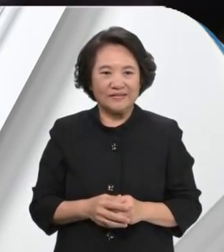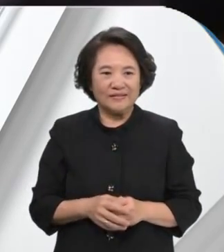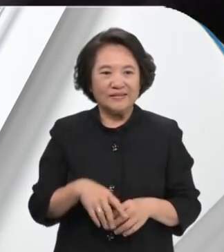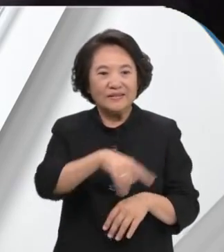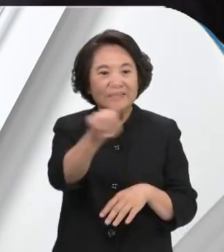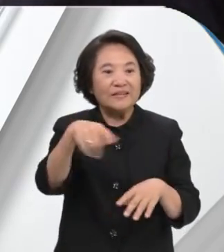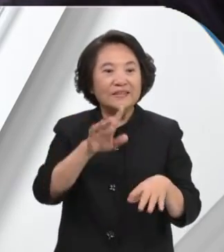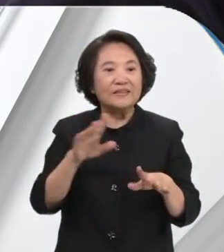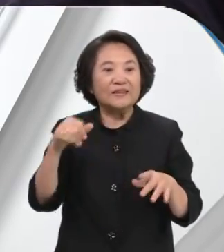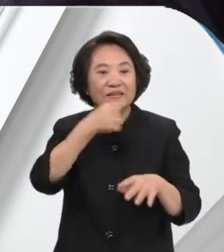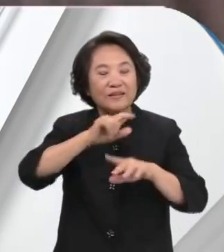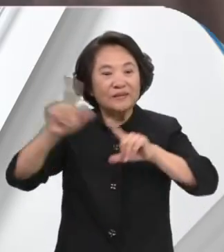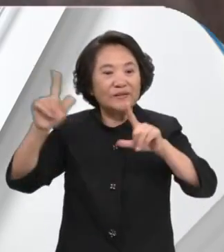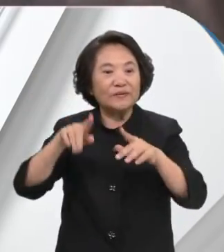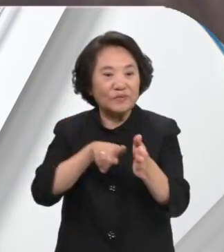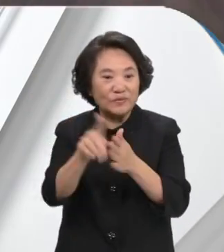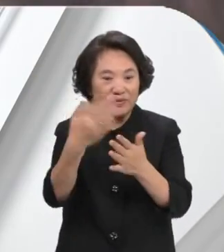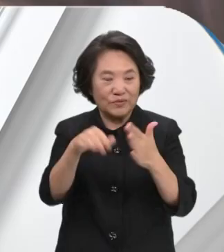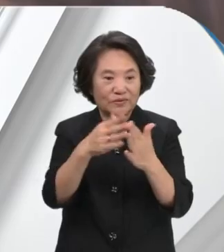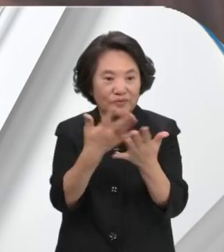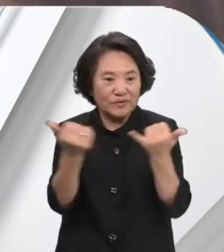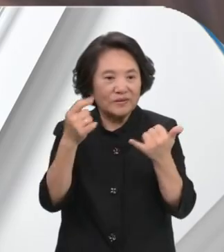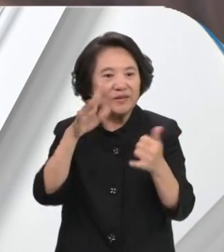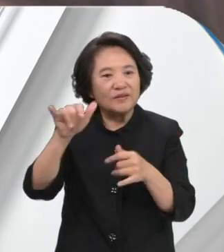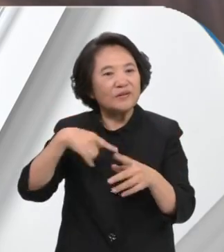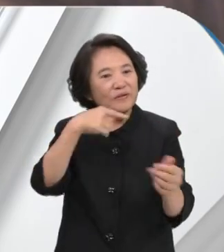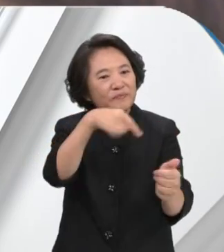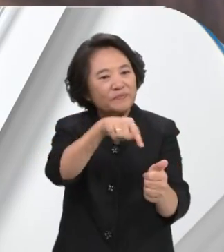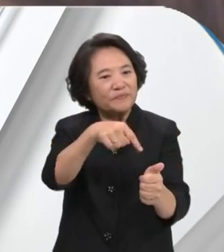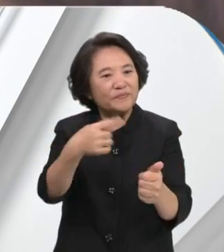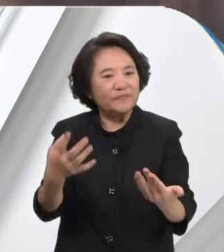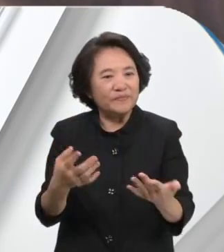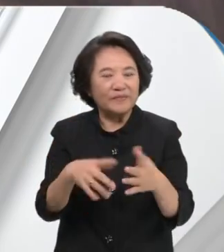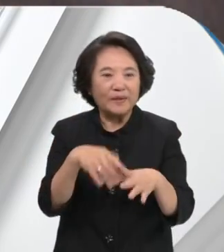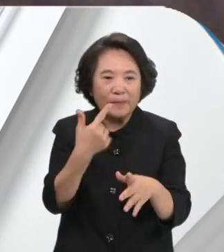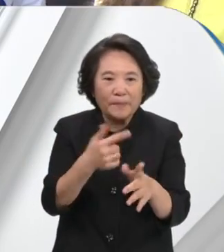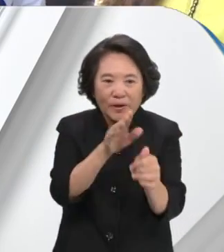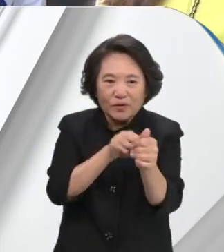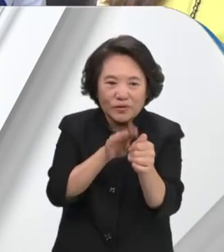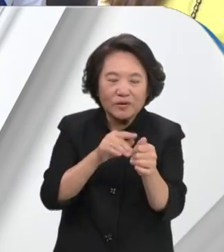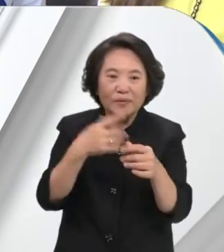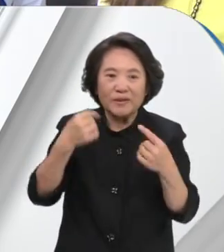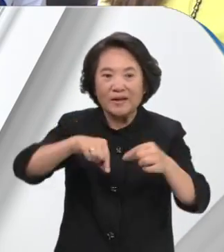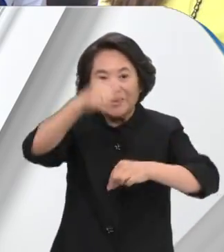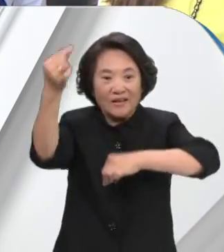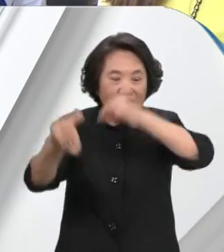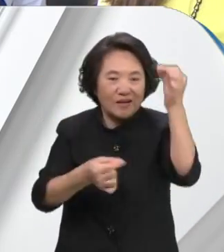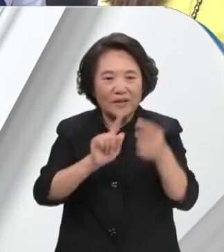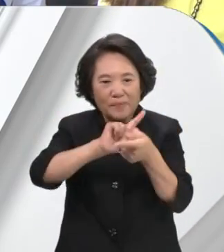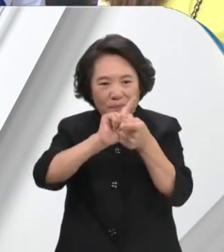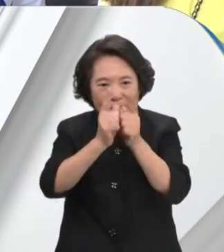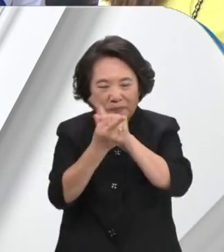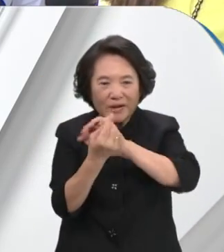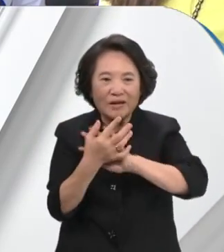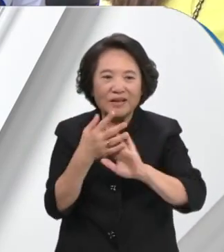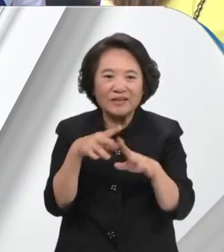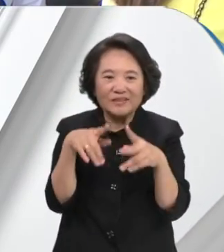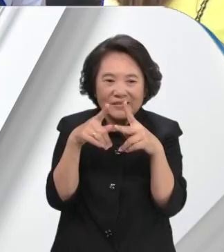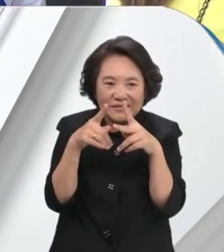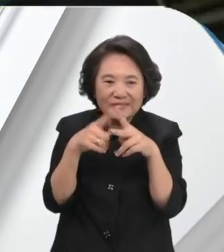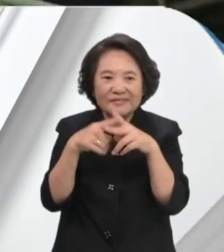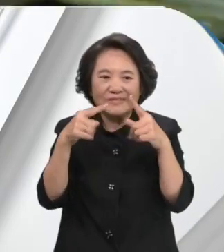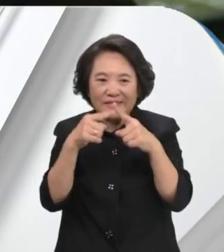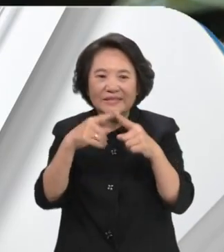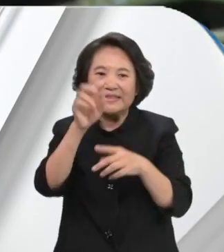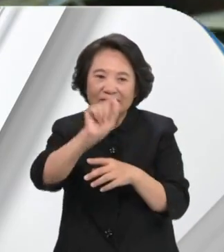终于设计推动中国学校的学生的天天欣赏的字典，一部分的土壶罐读作西壶罐盐，各结合盐笔